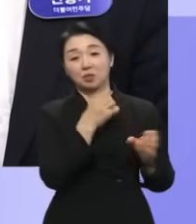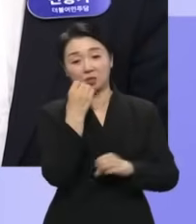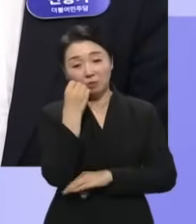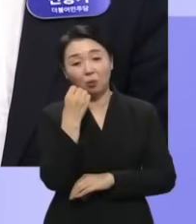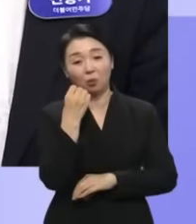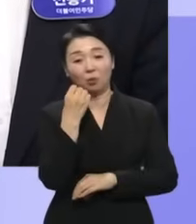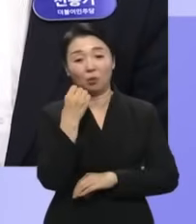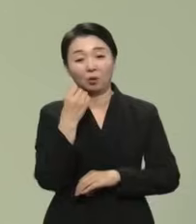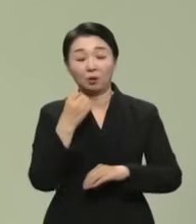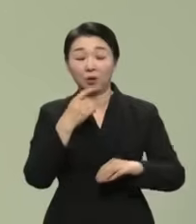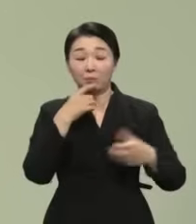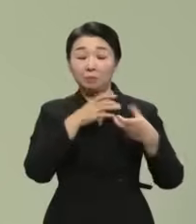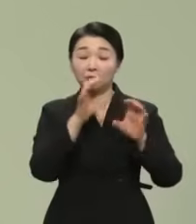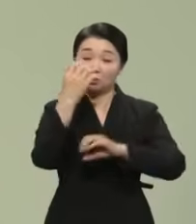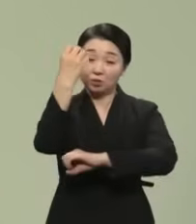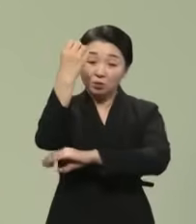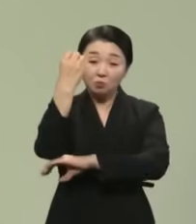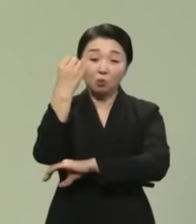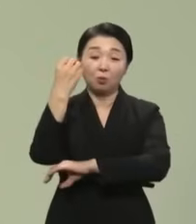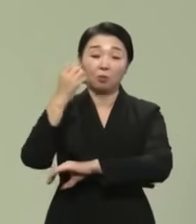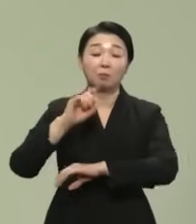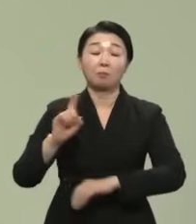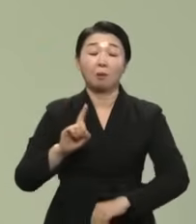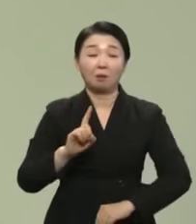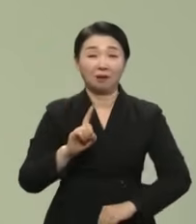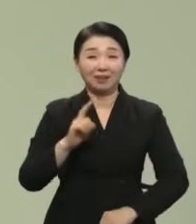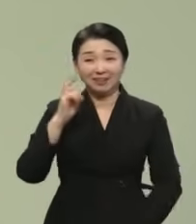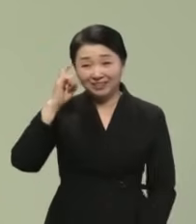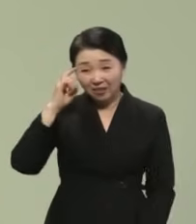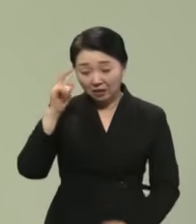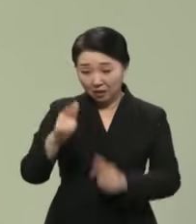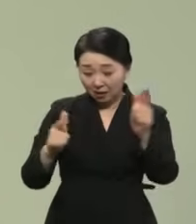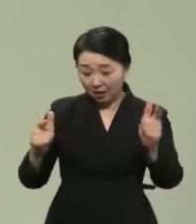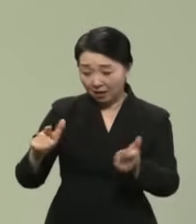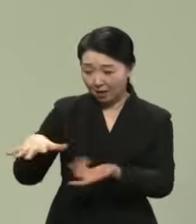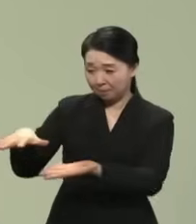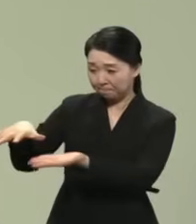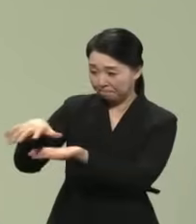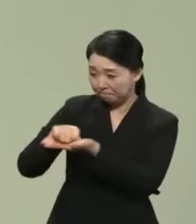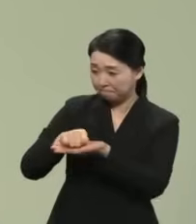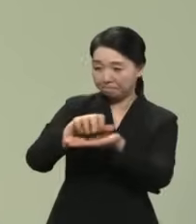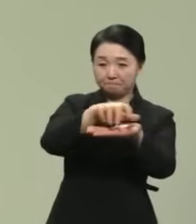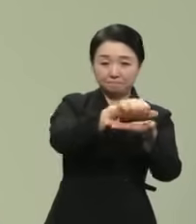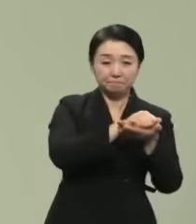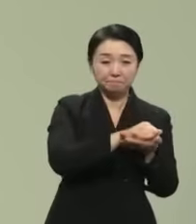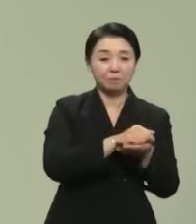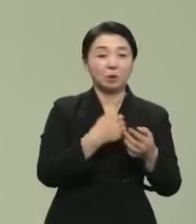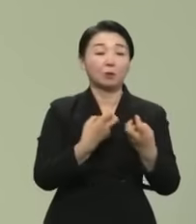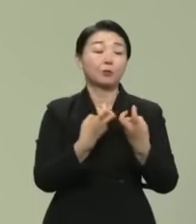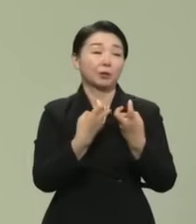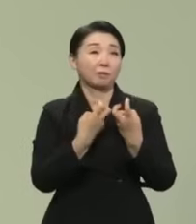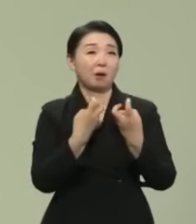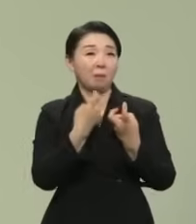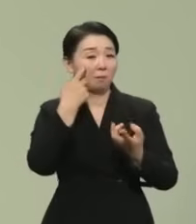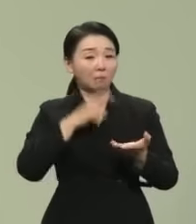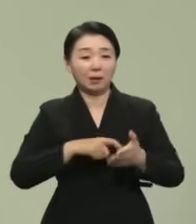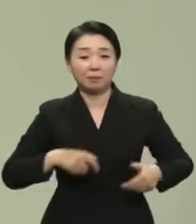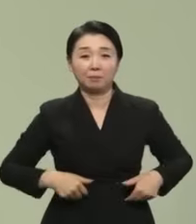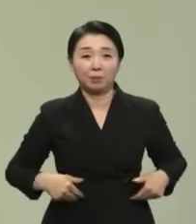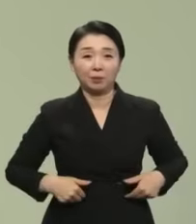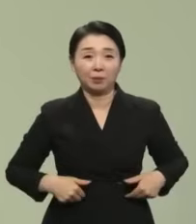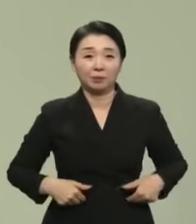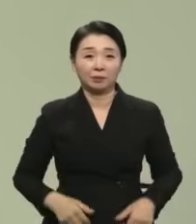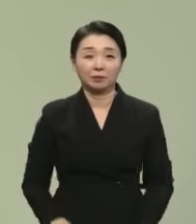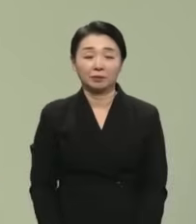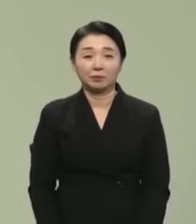어 기본은 어 사실상 다양한 의견을 어떻게 수용할 것인가에 대한 방법론을 찾는 것이라고 알고 있습니다 그런 측면에서